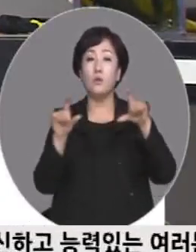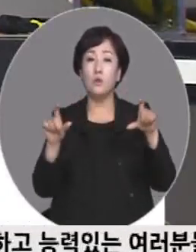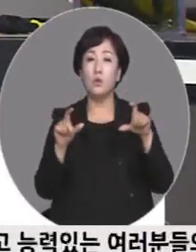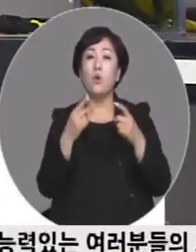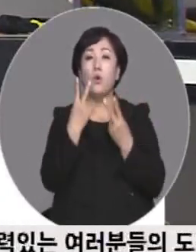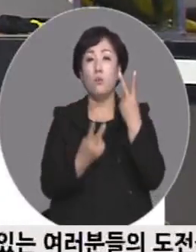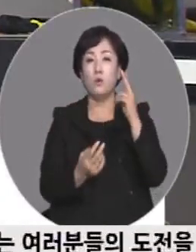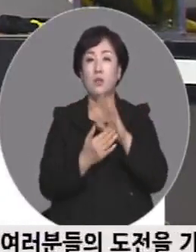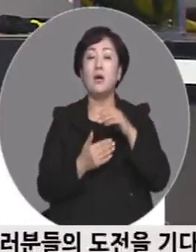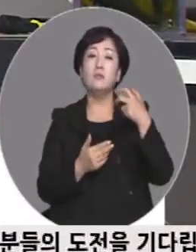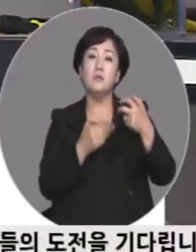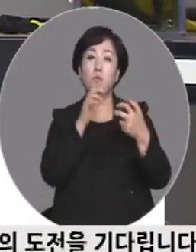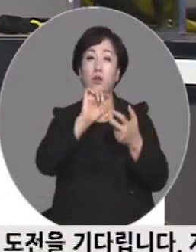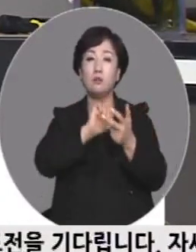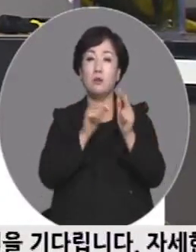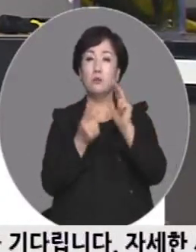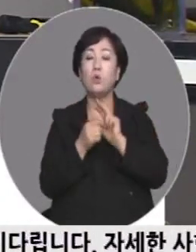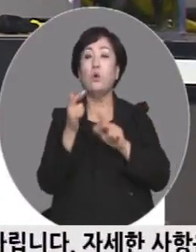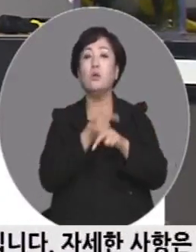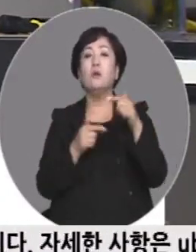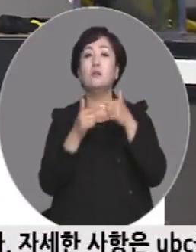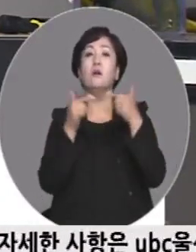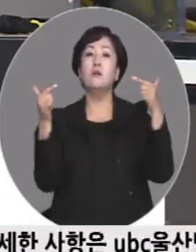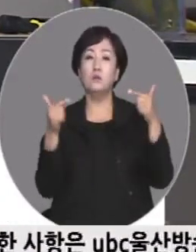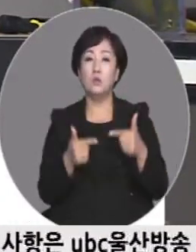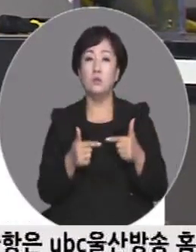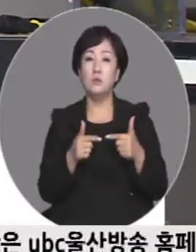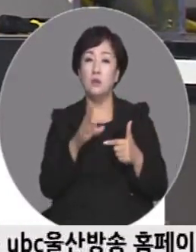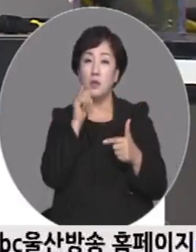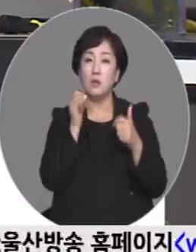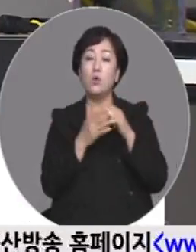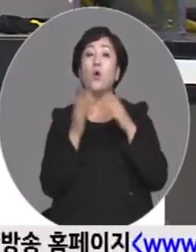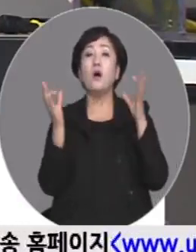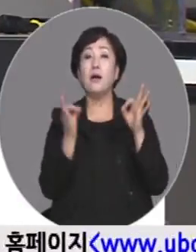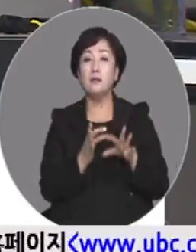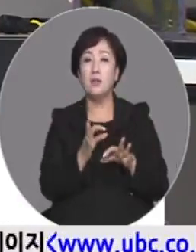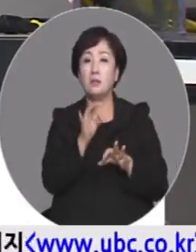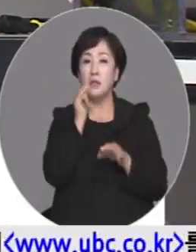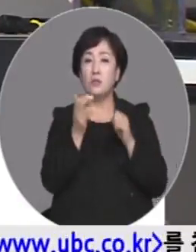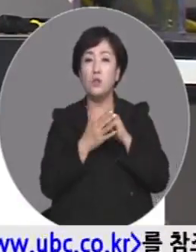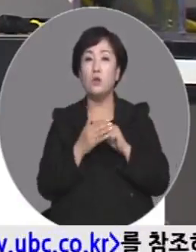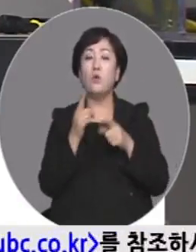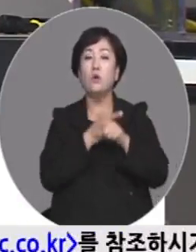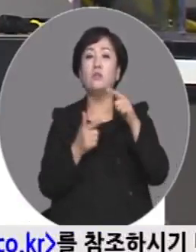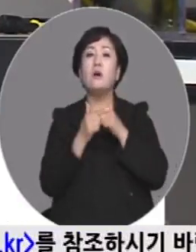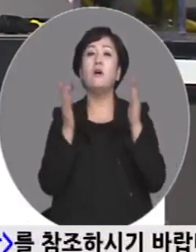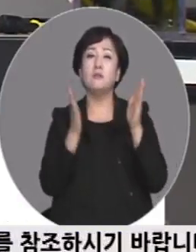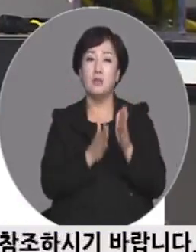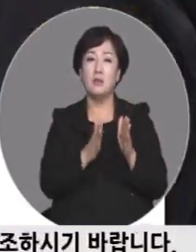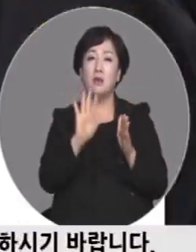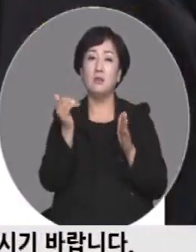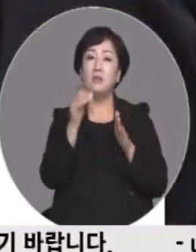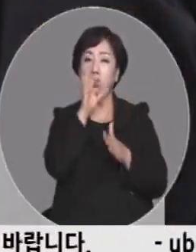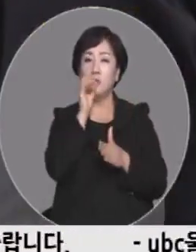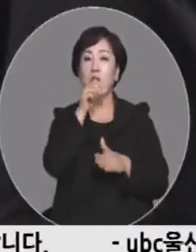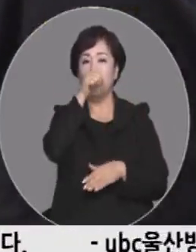것 대비 한70% 가까이를 줄일 수가 있고요. 시스템을 간소화시킬 수 있고 부피가 작아질 수 있다는 장점이